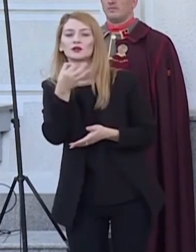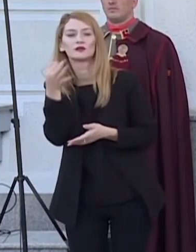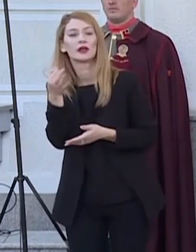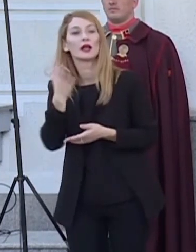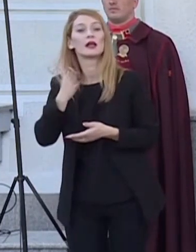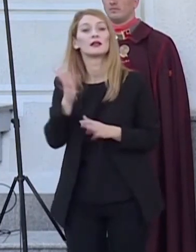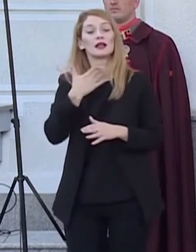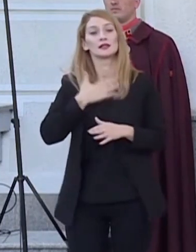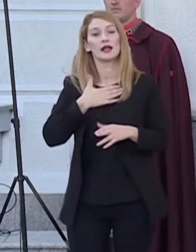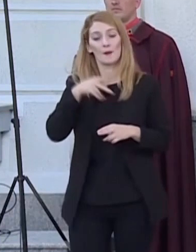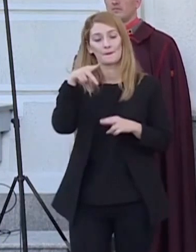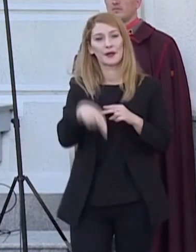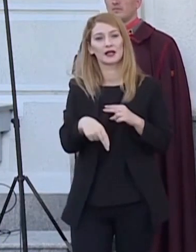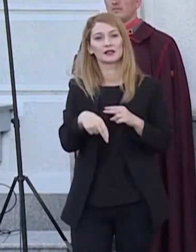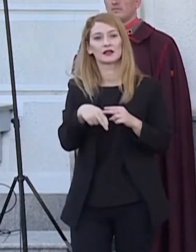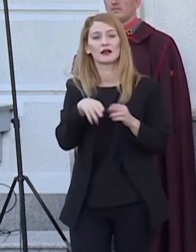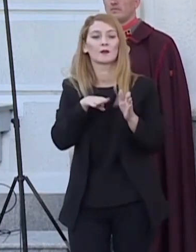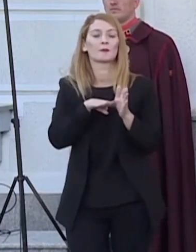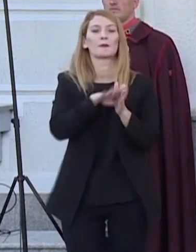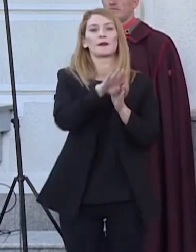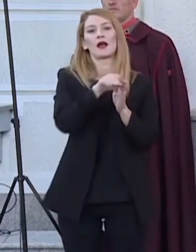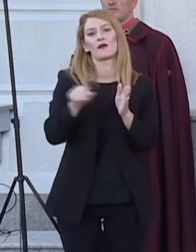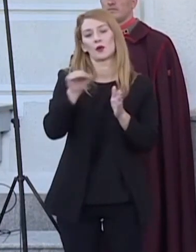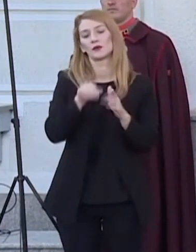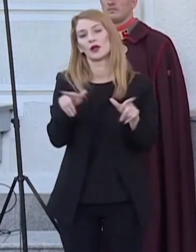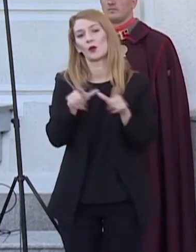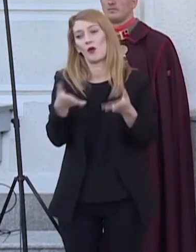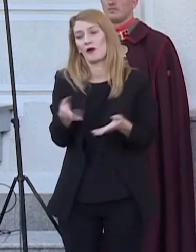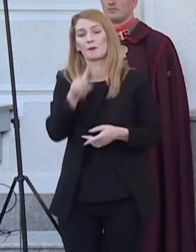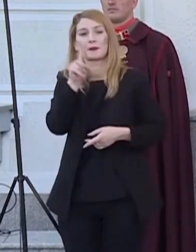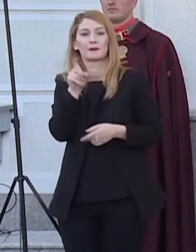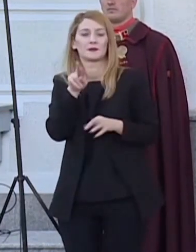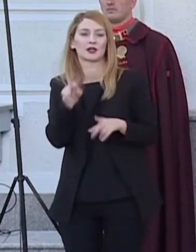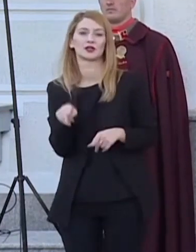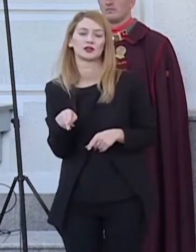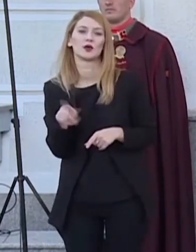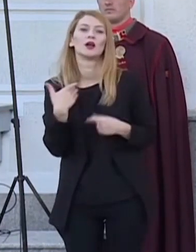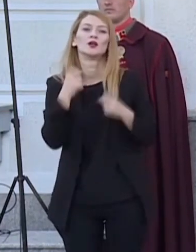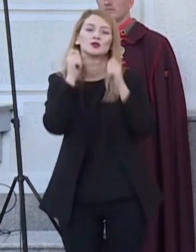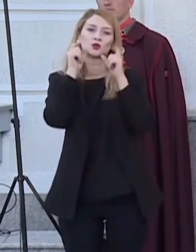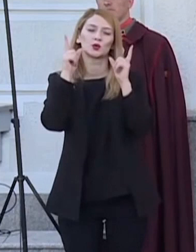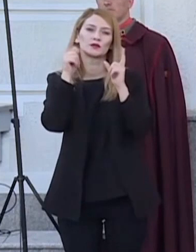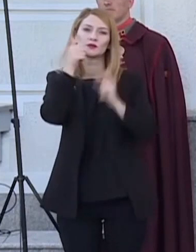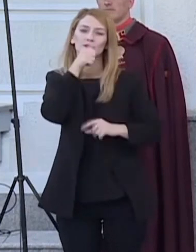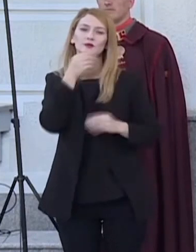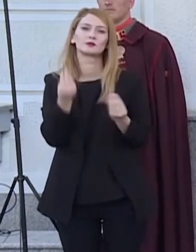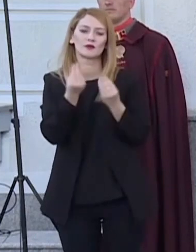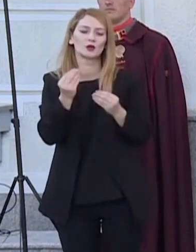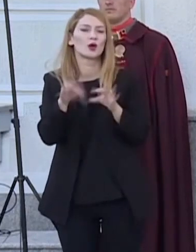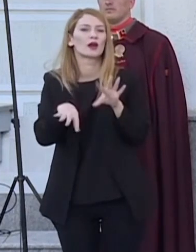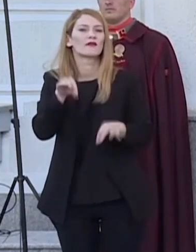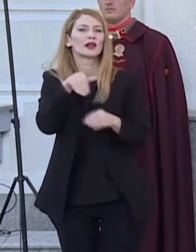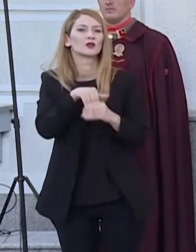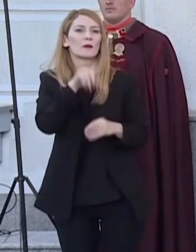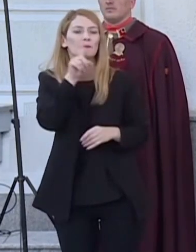сакате да престанеме да одиме кон Европската Унија. Тоа е прашањето. Оно што ме чуди е зошто во референдумското